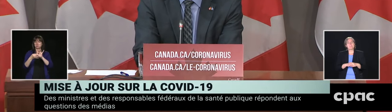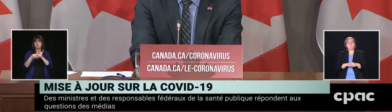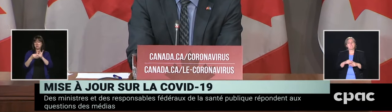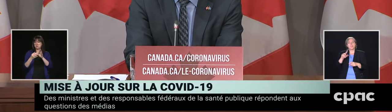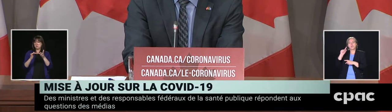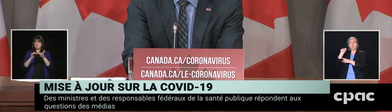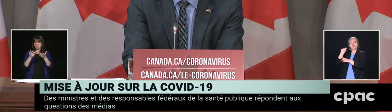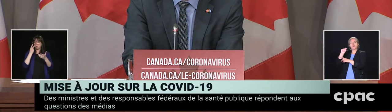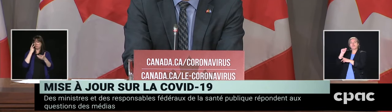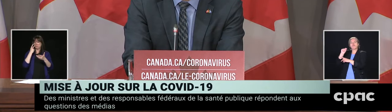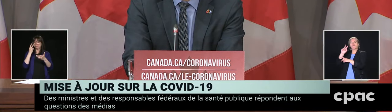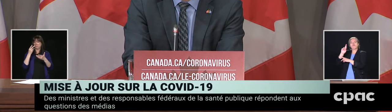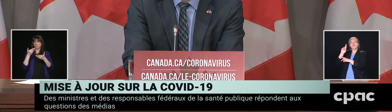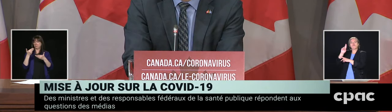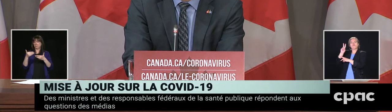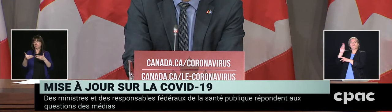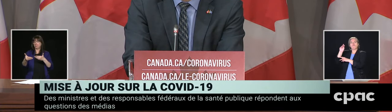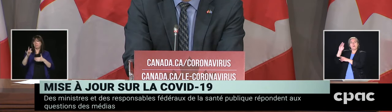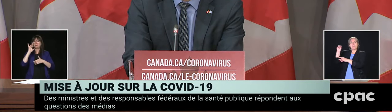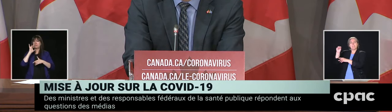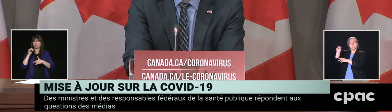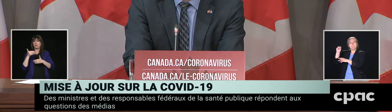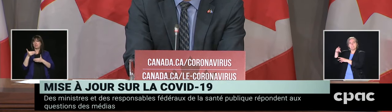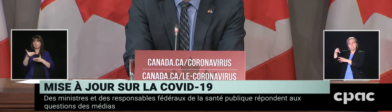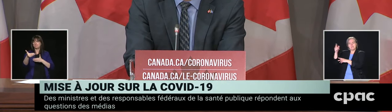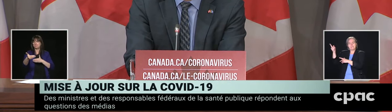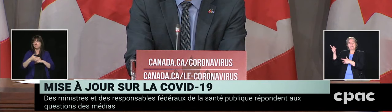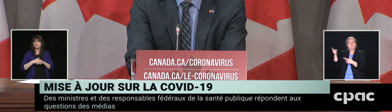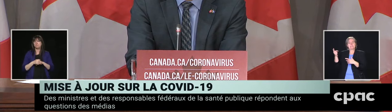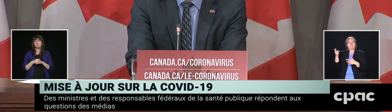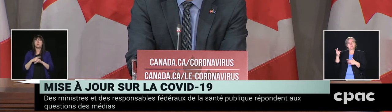manifester son impatience